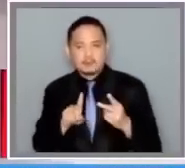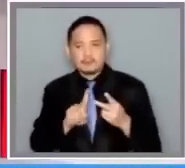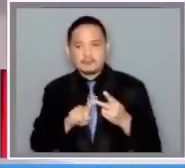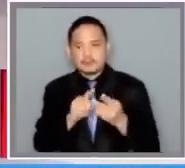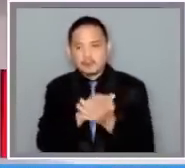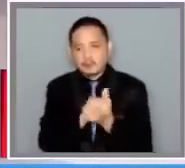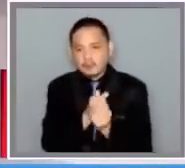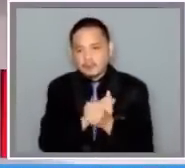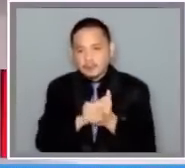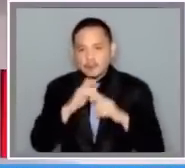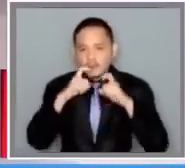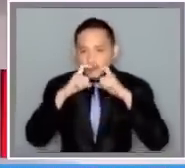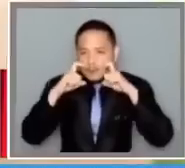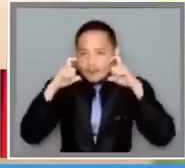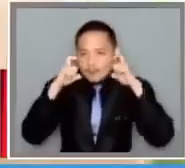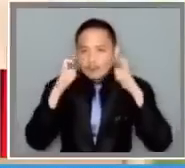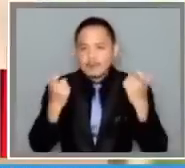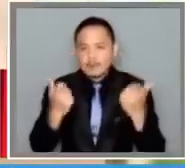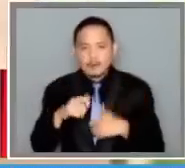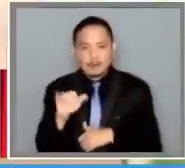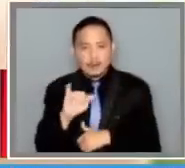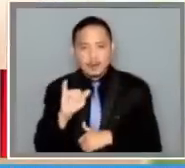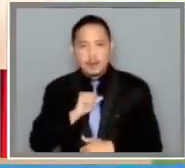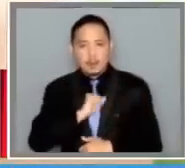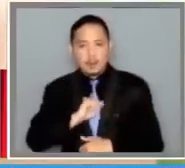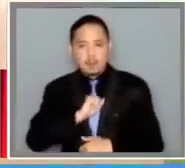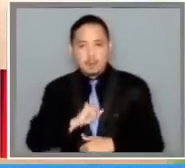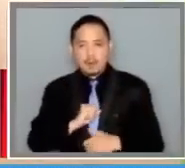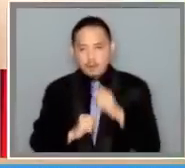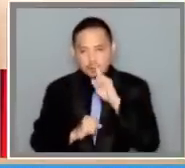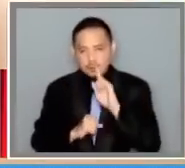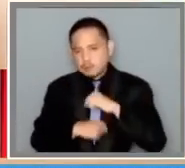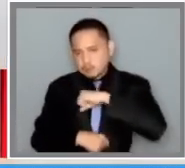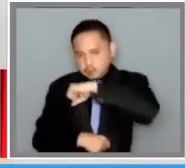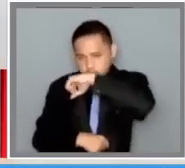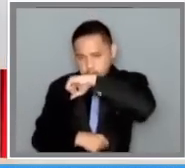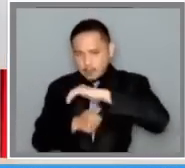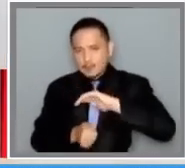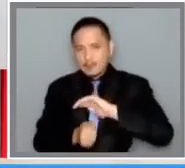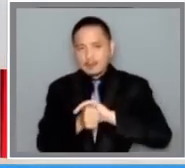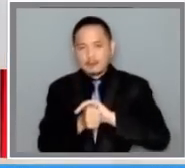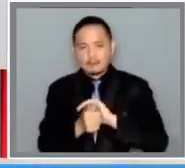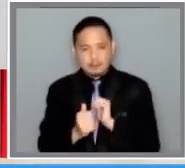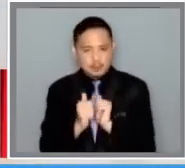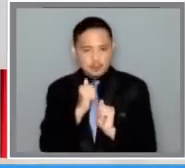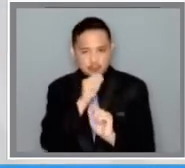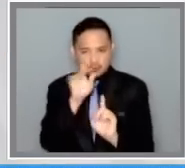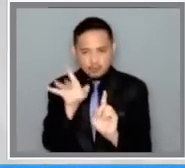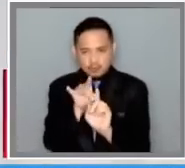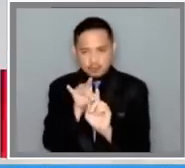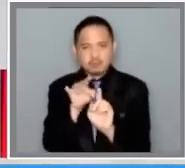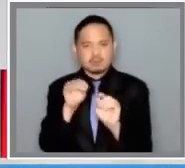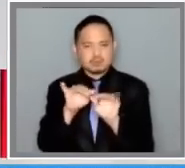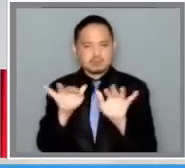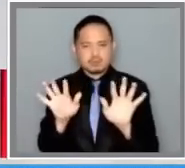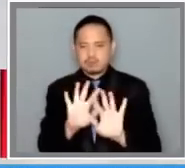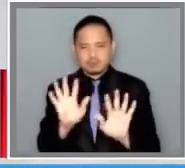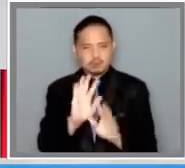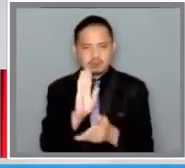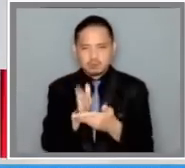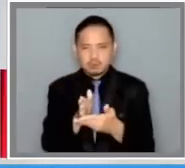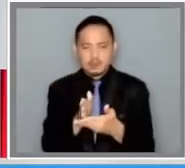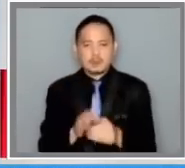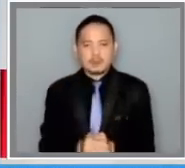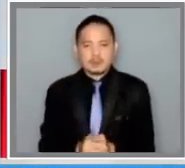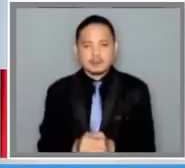sundin ang tamang gawain kapag umuubo. Paraan daw ito para makaiwas rin sa hawaan ng sakit. Ilang eskwelahan din po ang nag-online